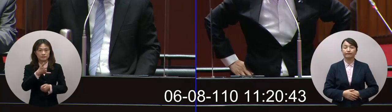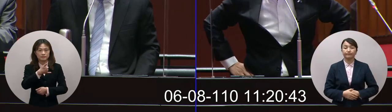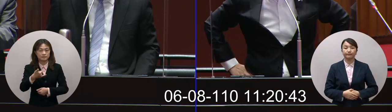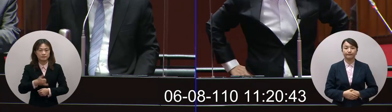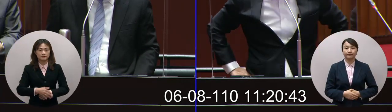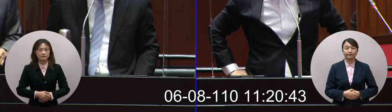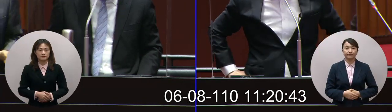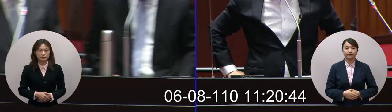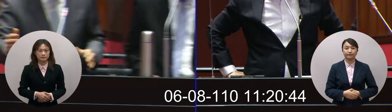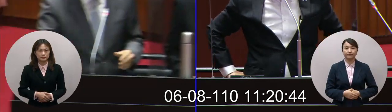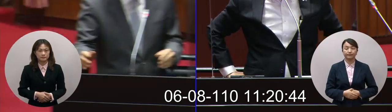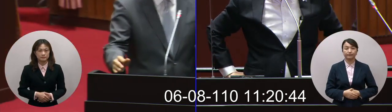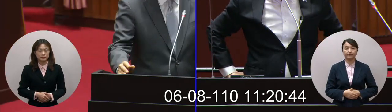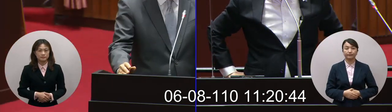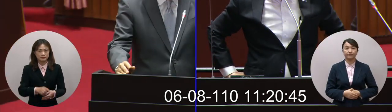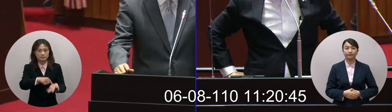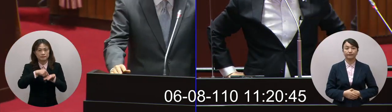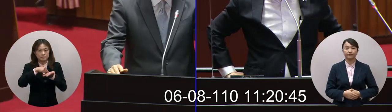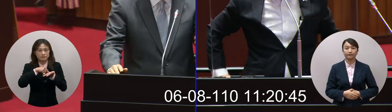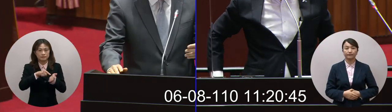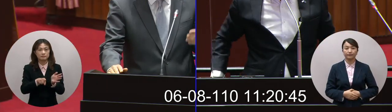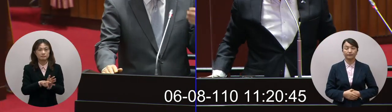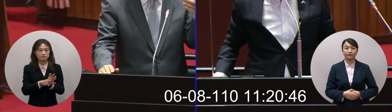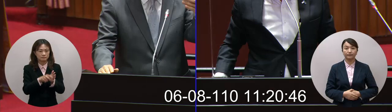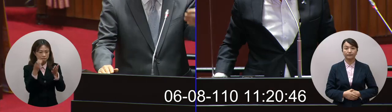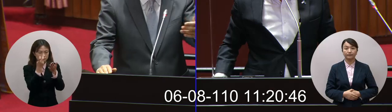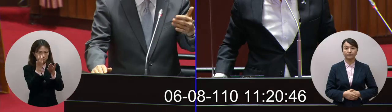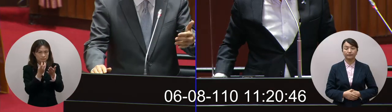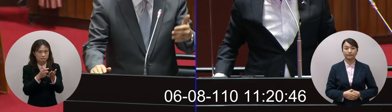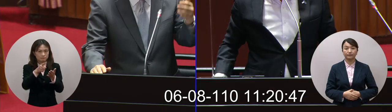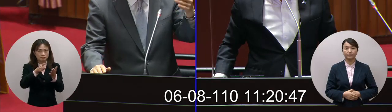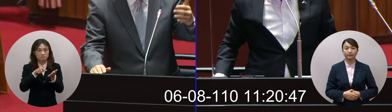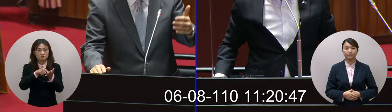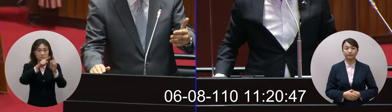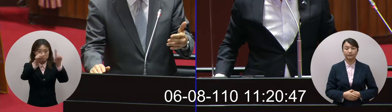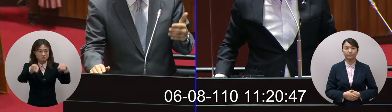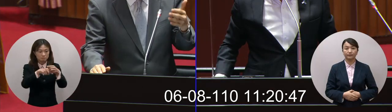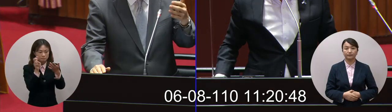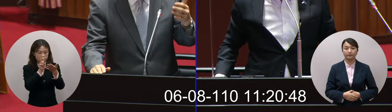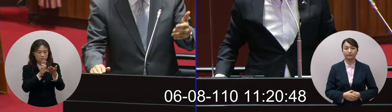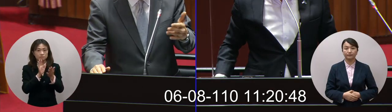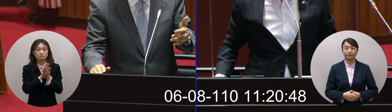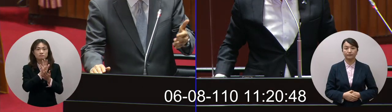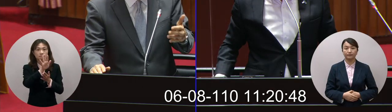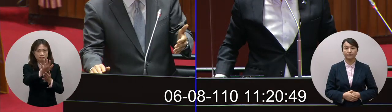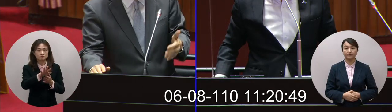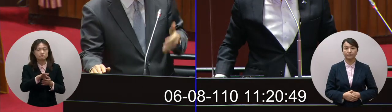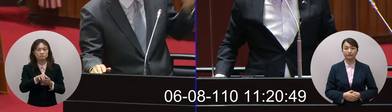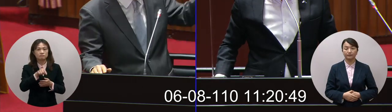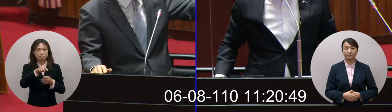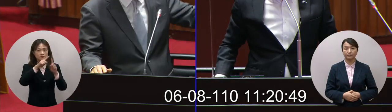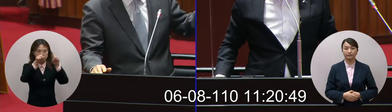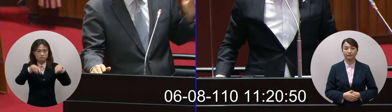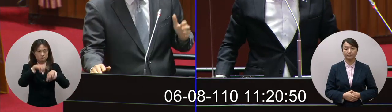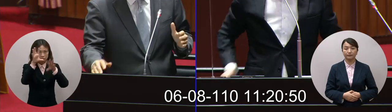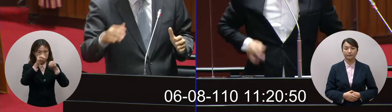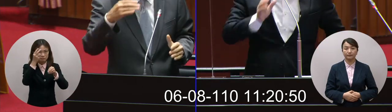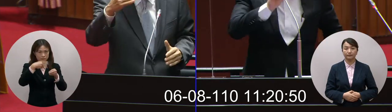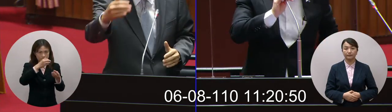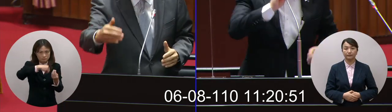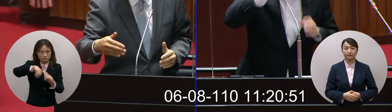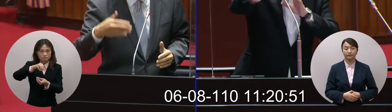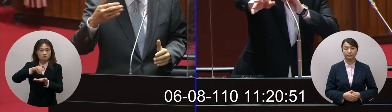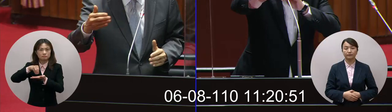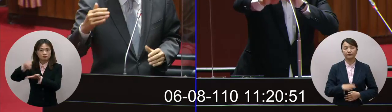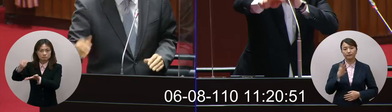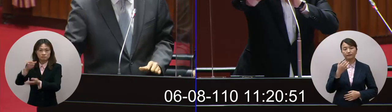在接受申请的时候啊，问审查一下申请表之后，我们会把这个申请表的资料送给劳动部，